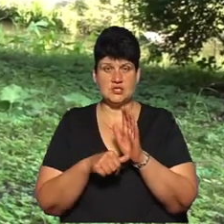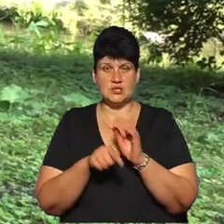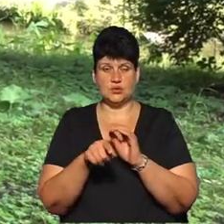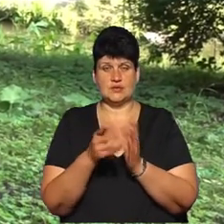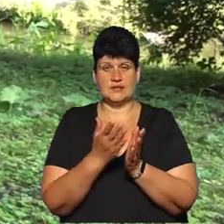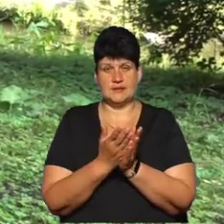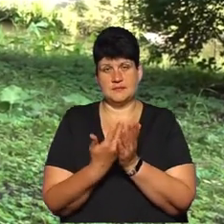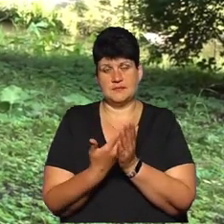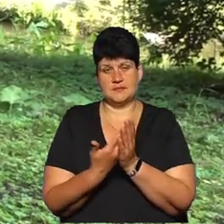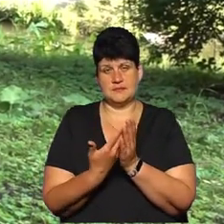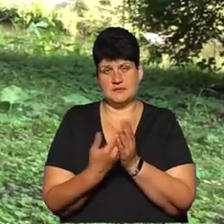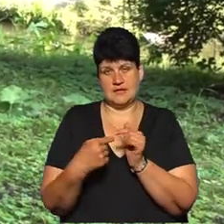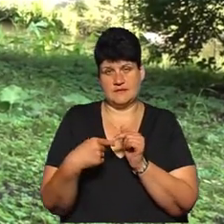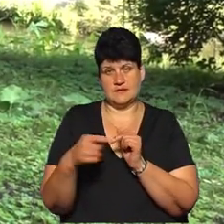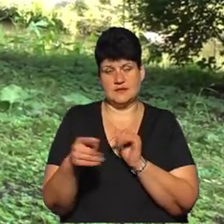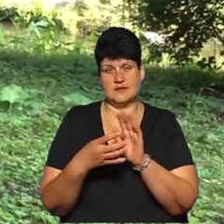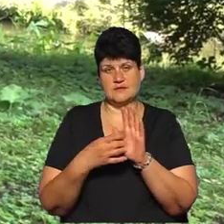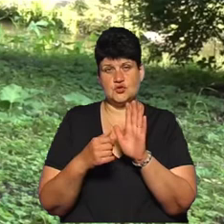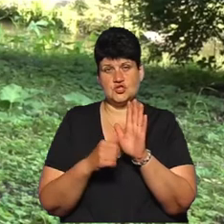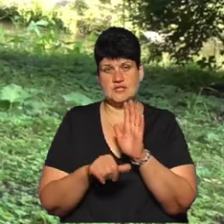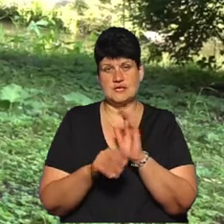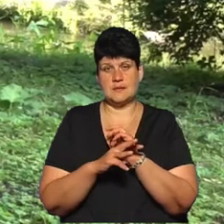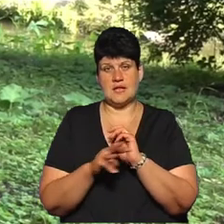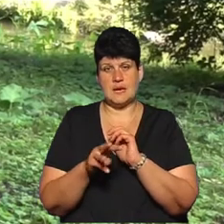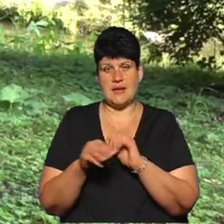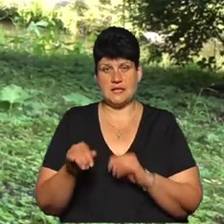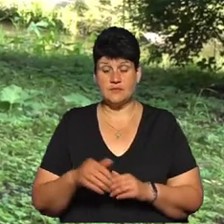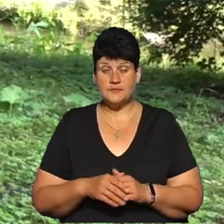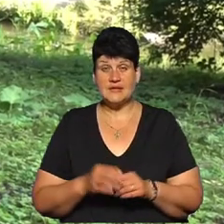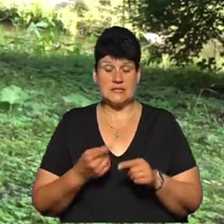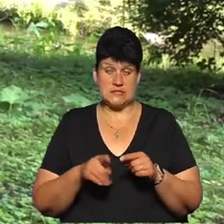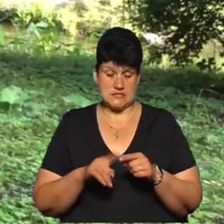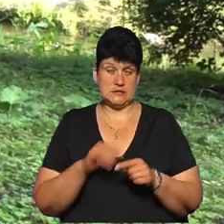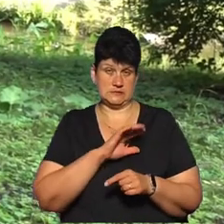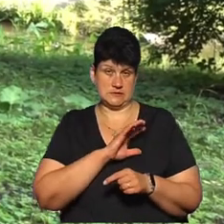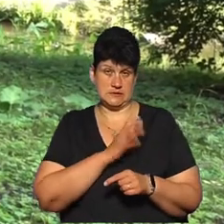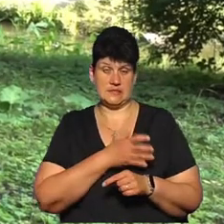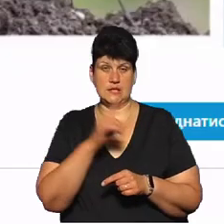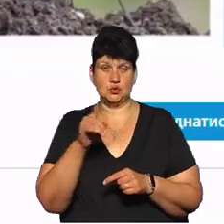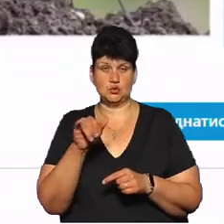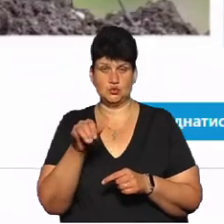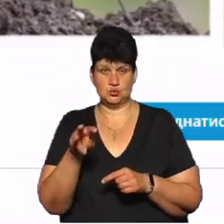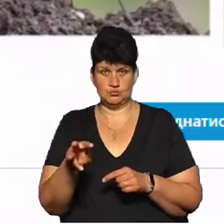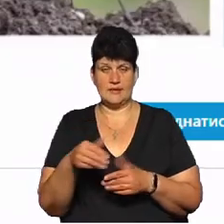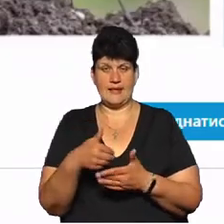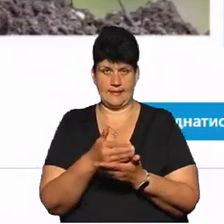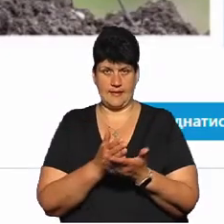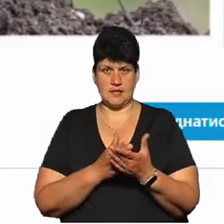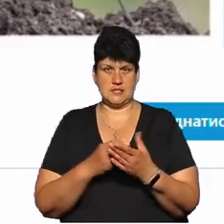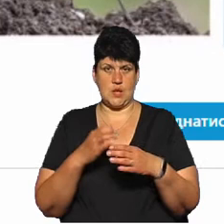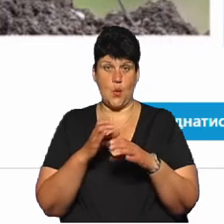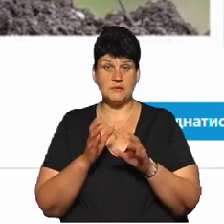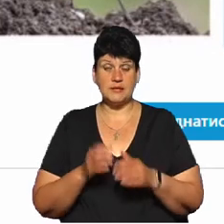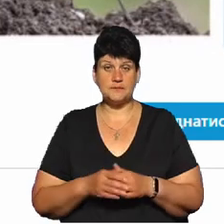фокусну відстань 960 мм. Тобто це досить потужний зум. Досить якісна оптика. Разом з друзями